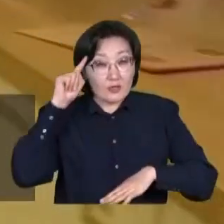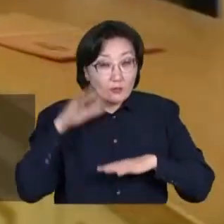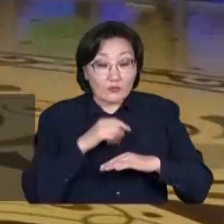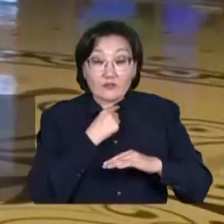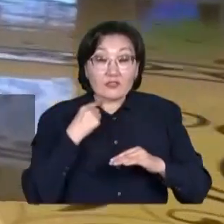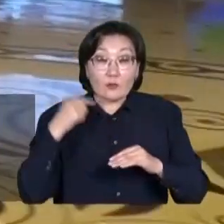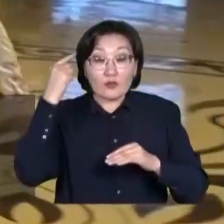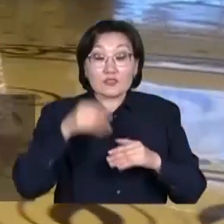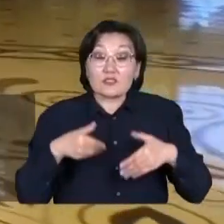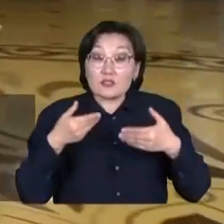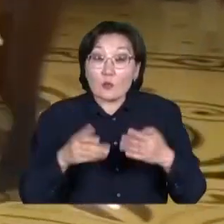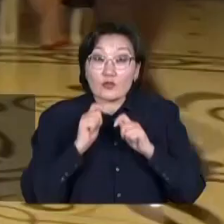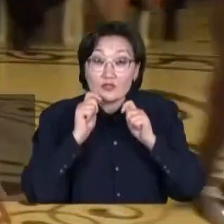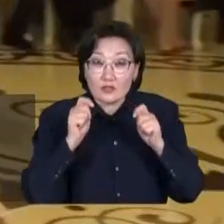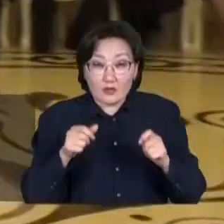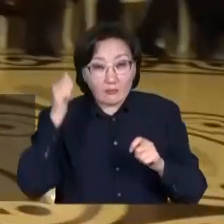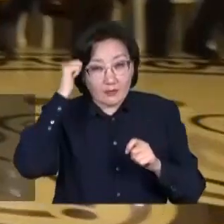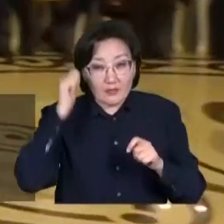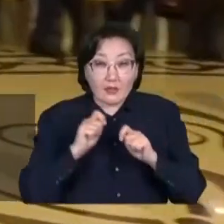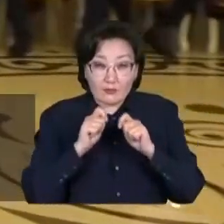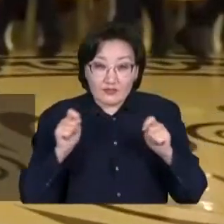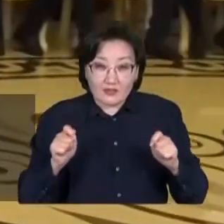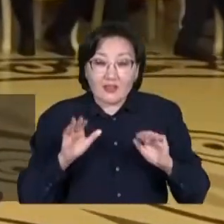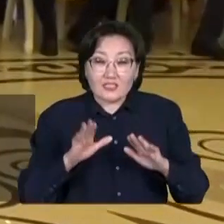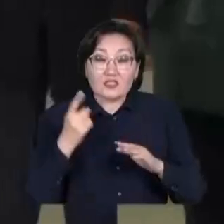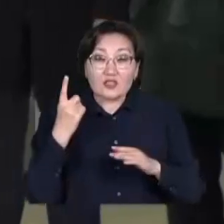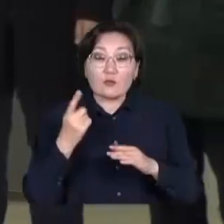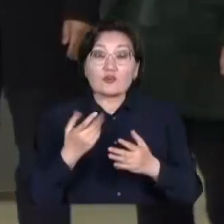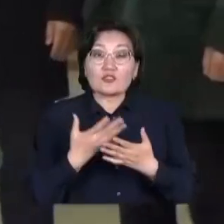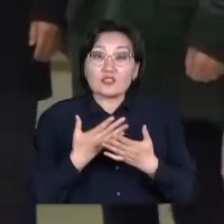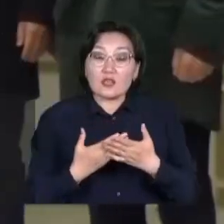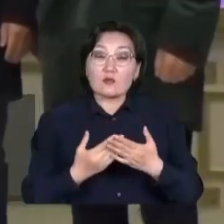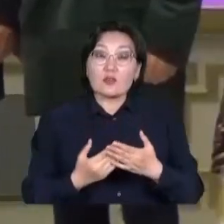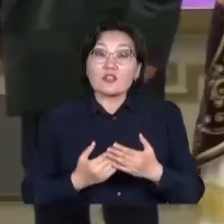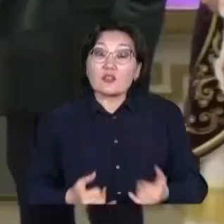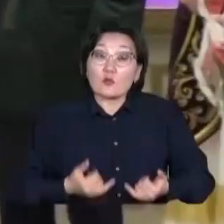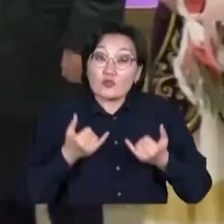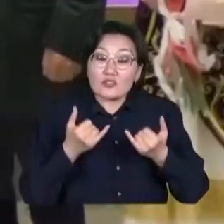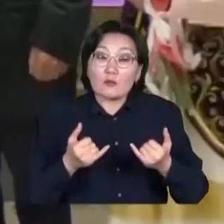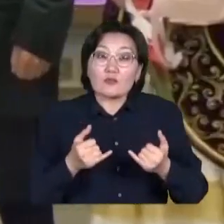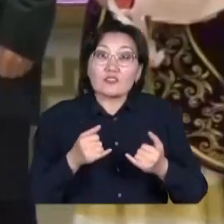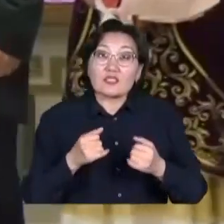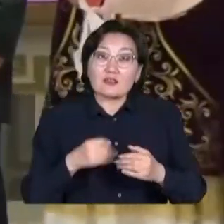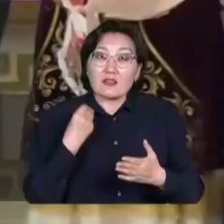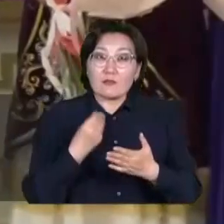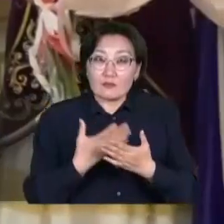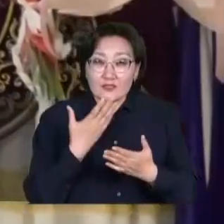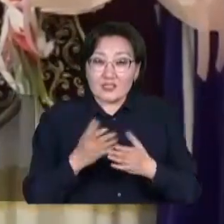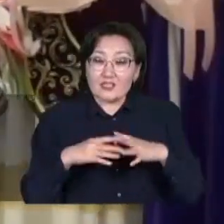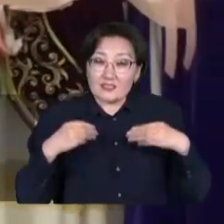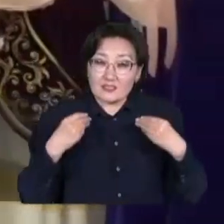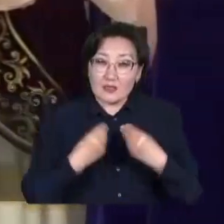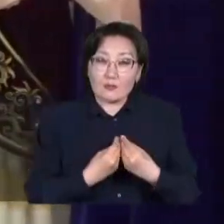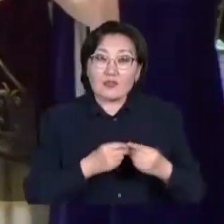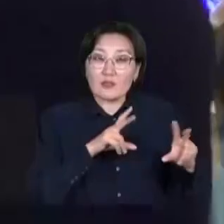лично поздравил их и вручил памятные подарки. И это лишь одно из проявлений признания и уважения к ценностям семейного благополучия, отметил